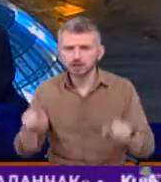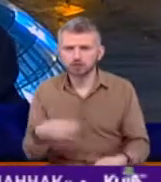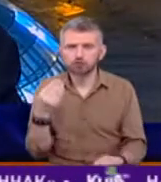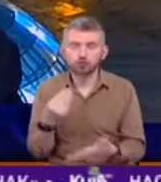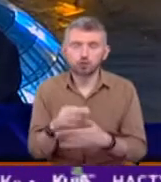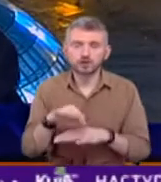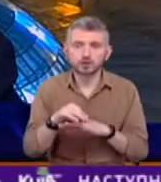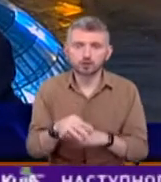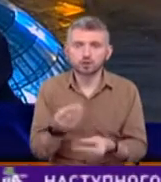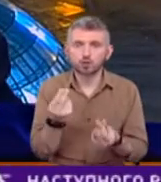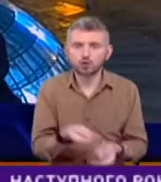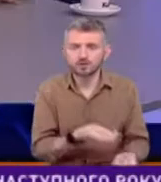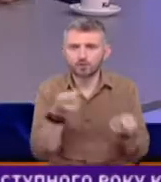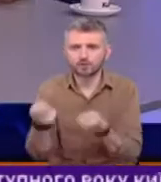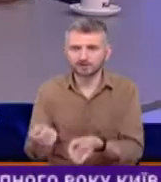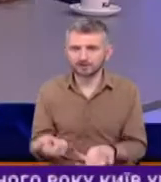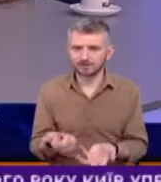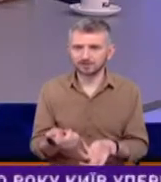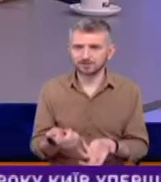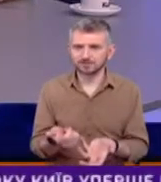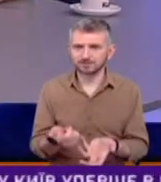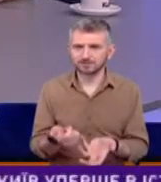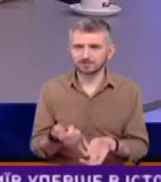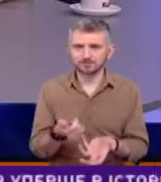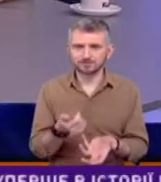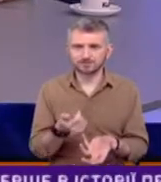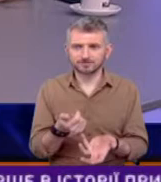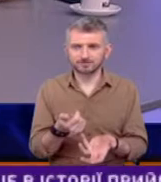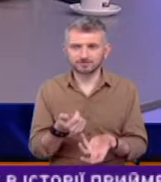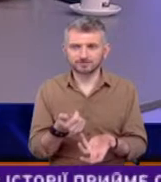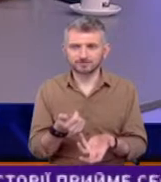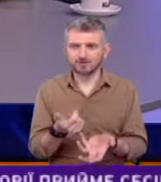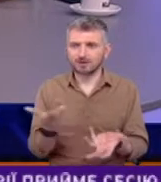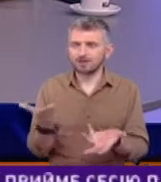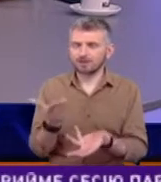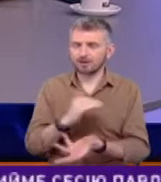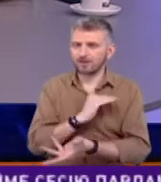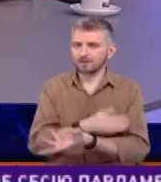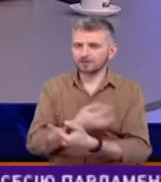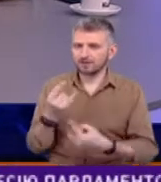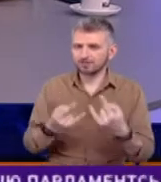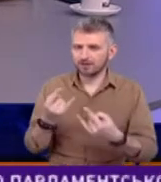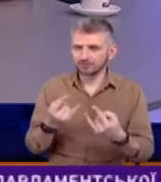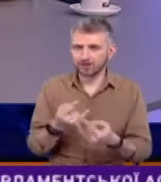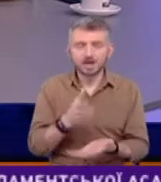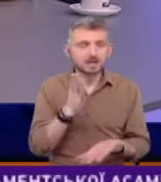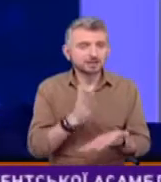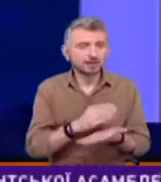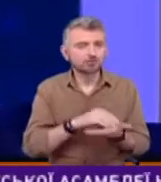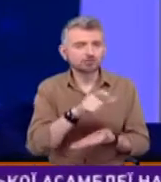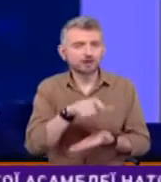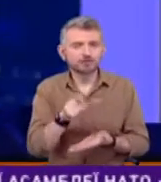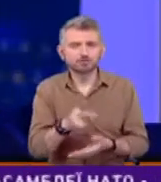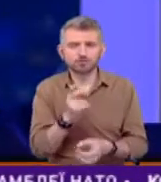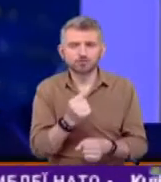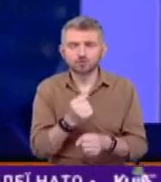дорогоцінності, гроші повезли. Ну, розумієте, яка сила телебачення. Є журналісти, які роблять свою